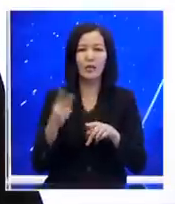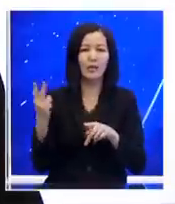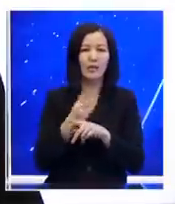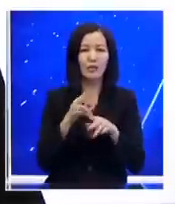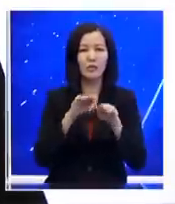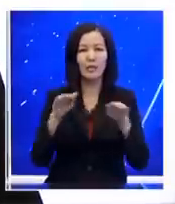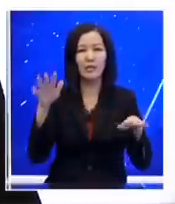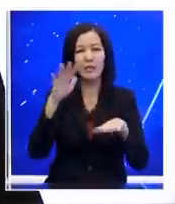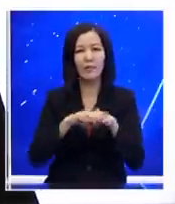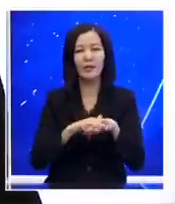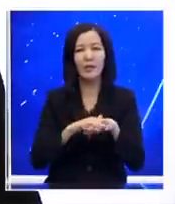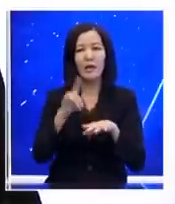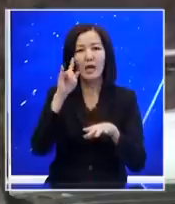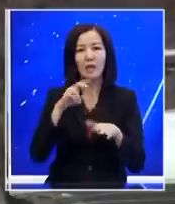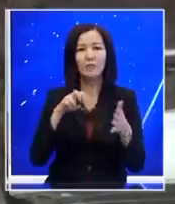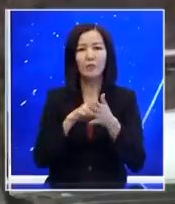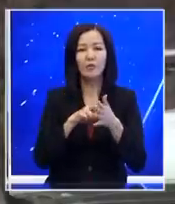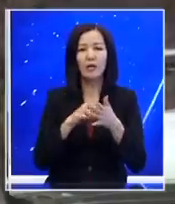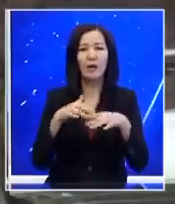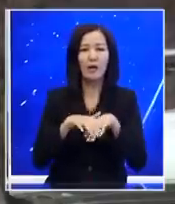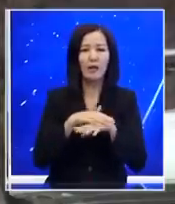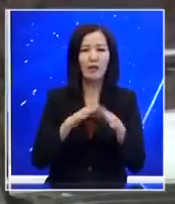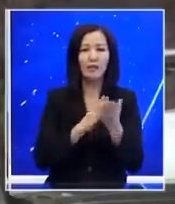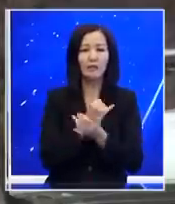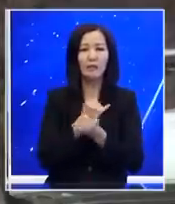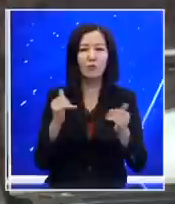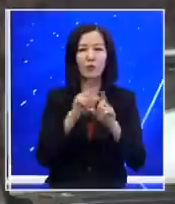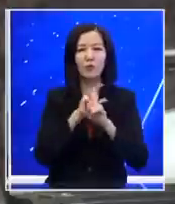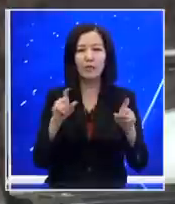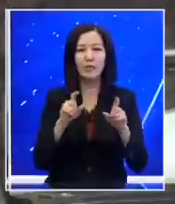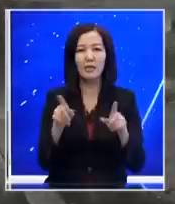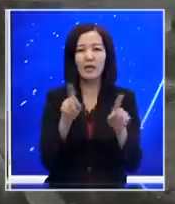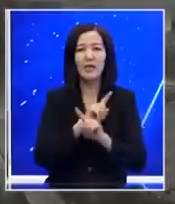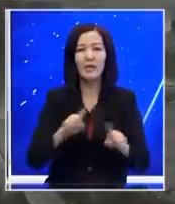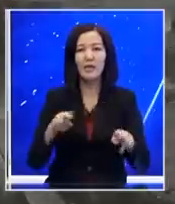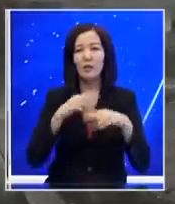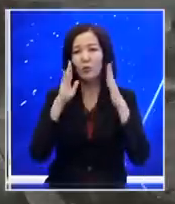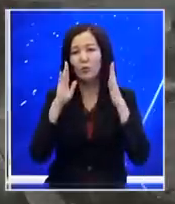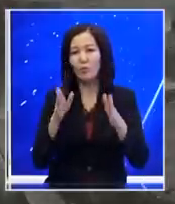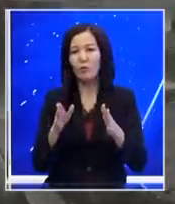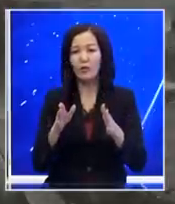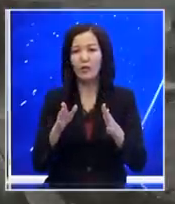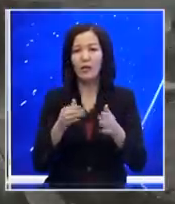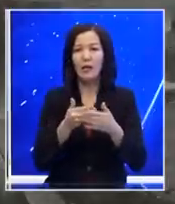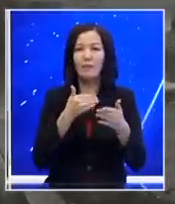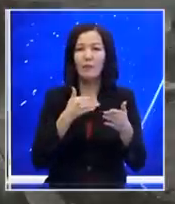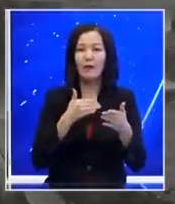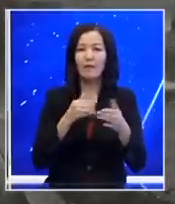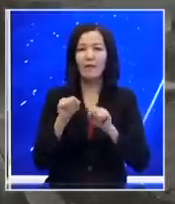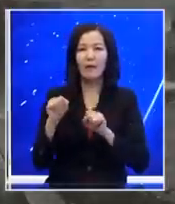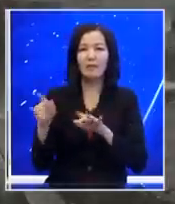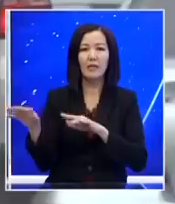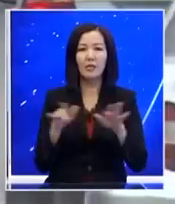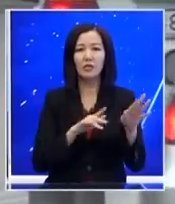Сондай-ақ екінші деңгейлі банктер және Қазпошта акционерлік қоғамы сияқты халыққа қызмет көрсету нысандарында ерекше көңіл